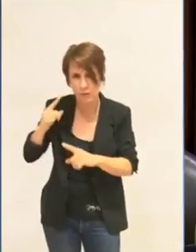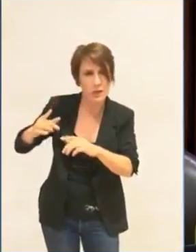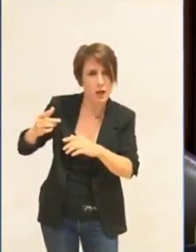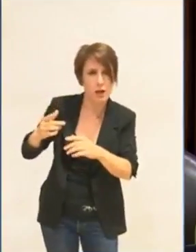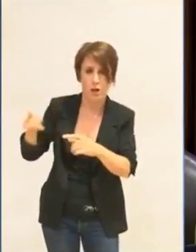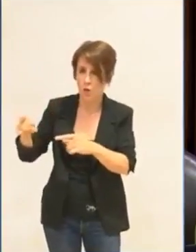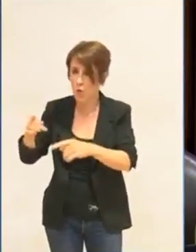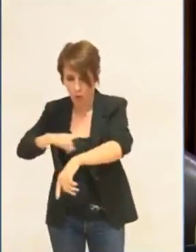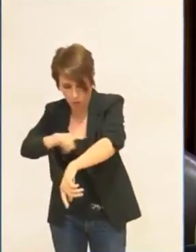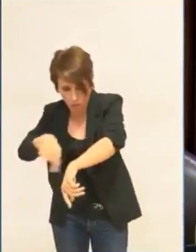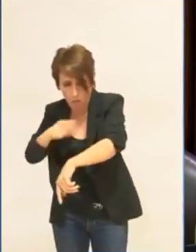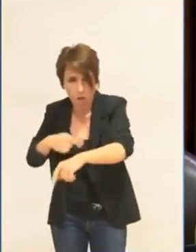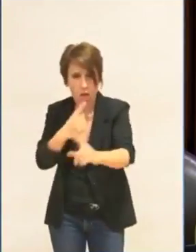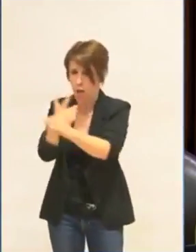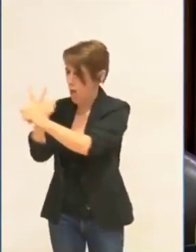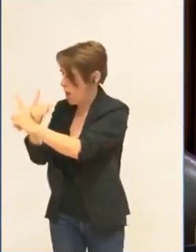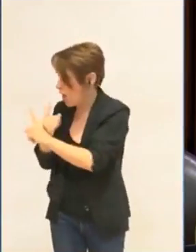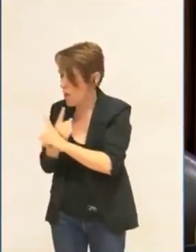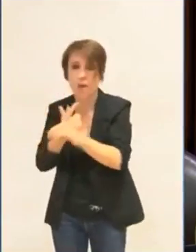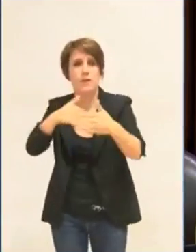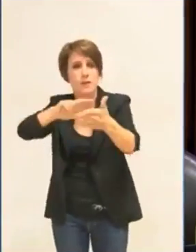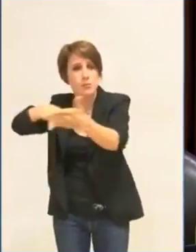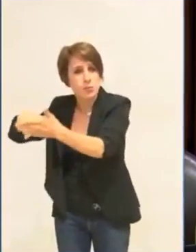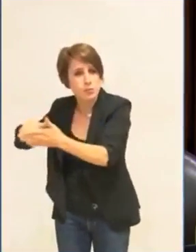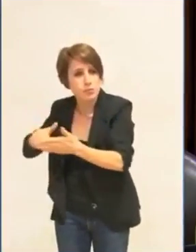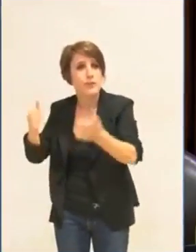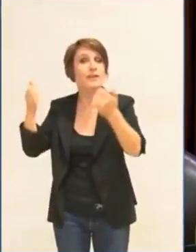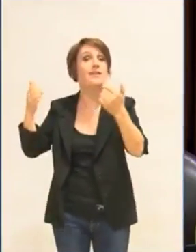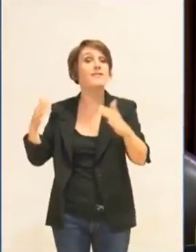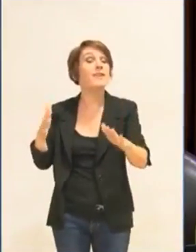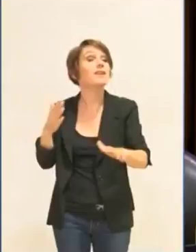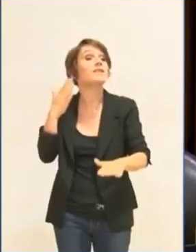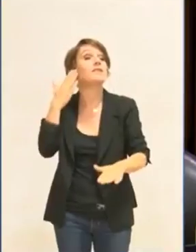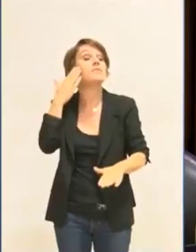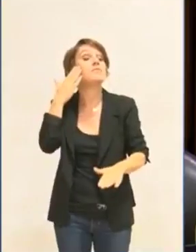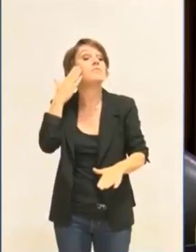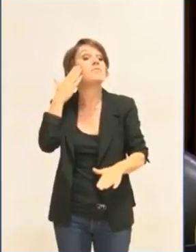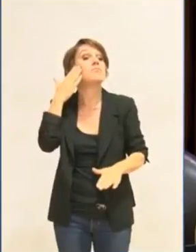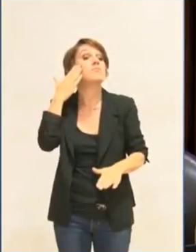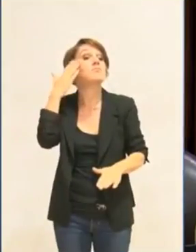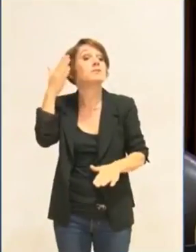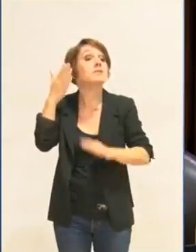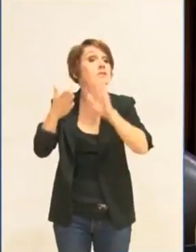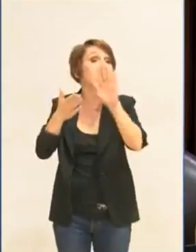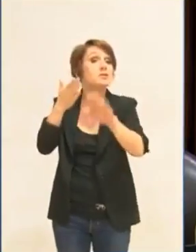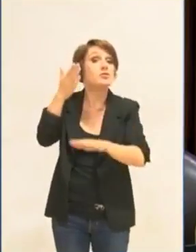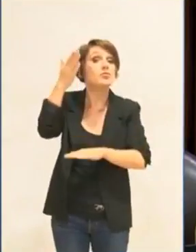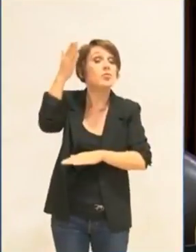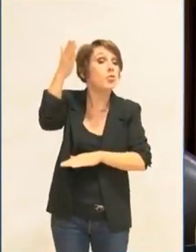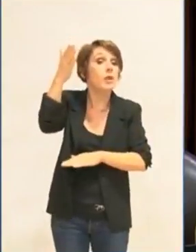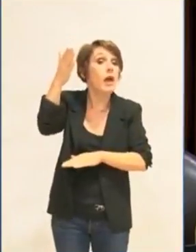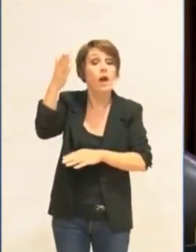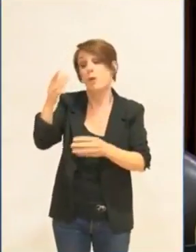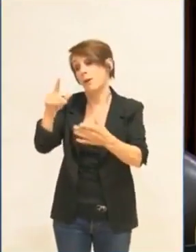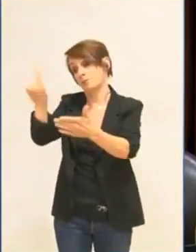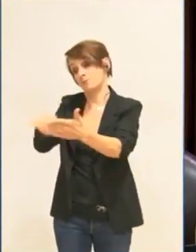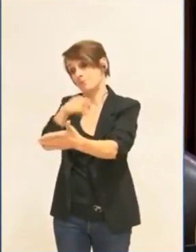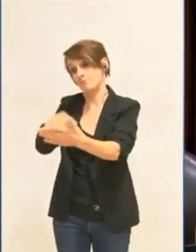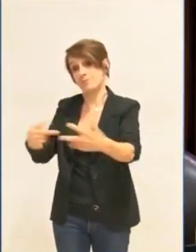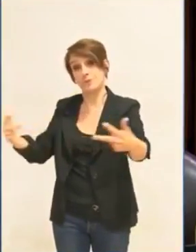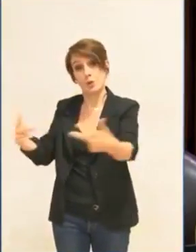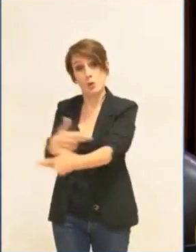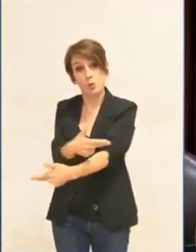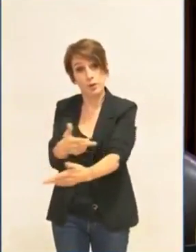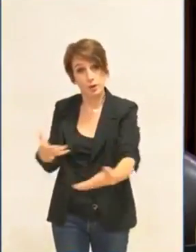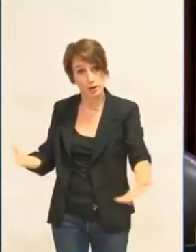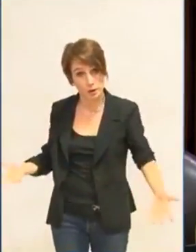me mets à leur place si demain, au-delà du débat que ça déclenchera en conseil, très bien, il n'y avait pas de suite, alors qu'ils attendent peut-être une suite,